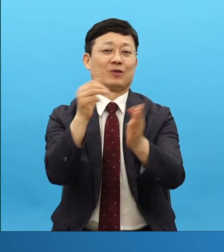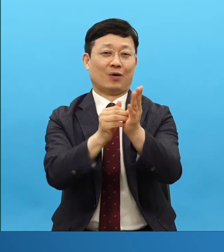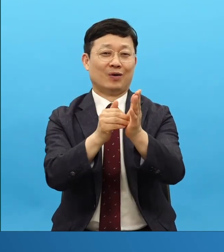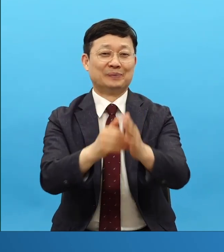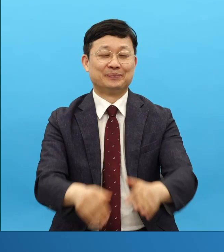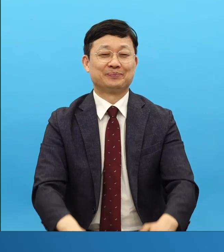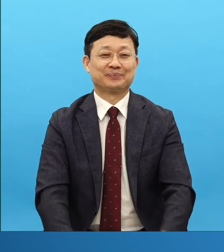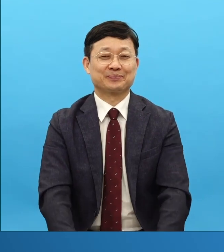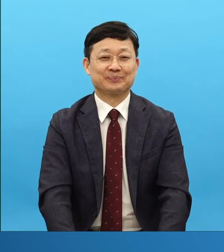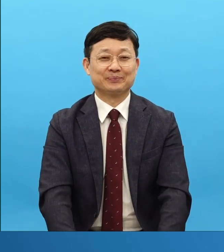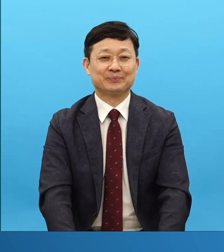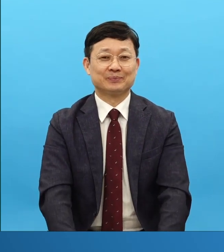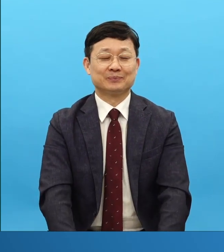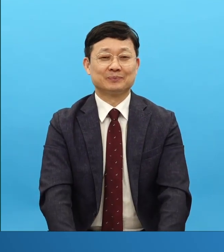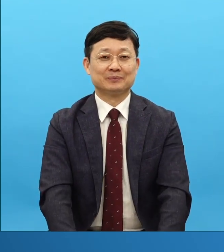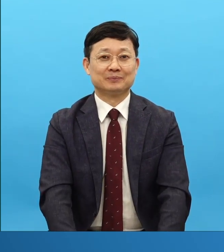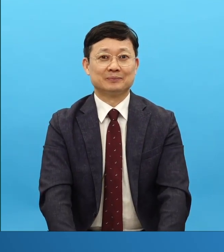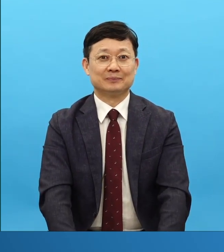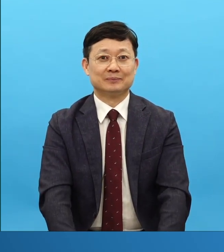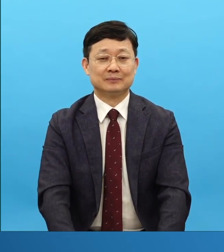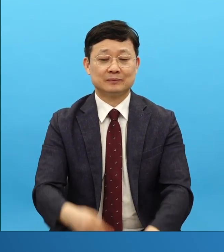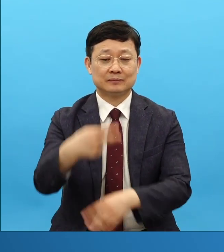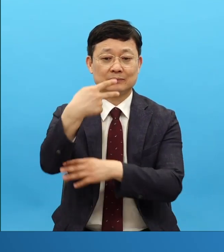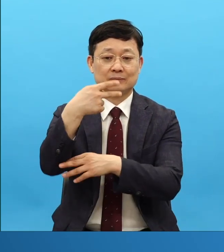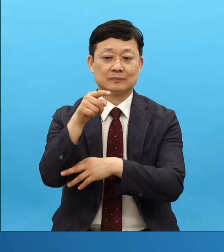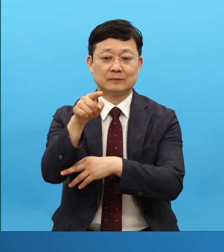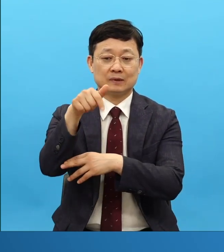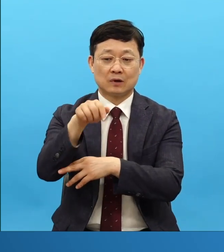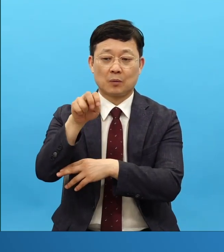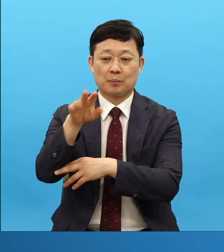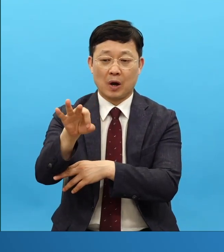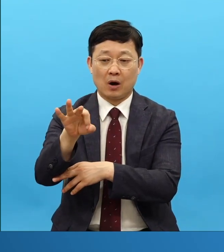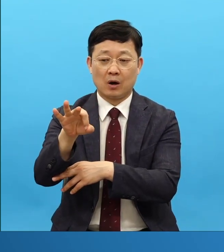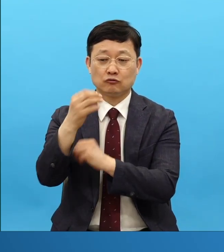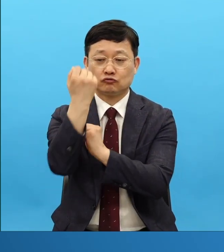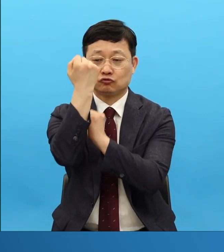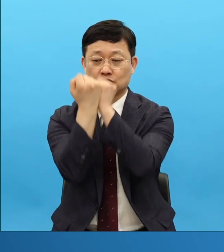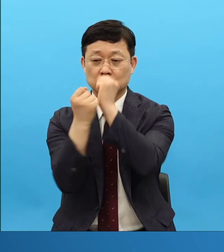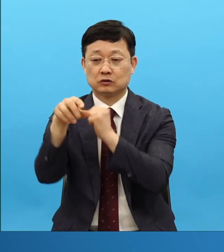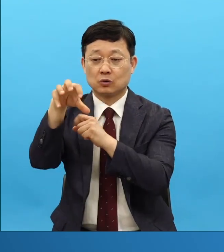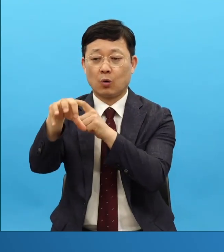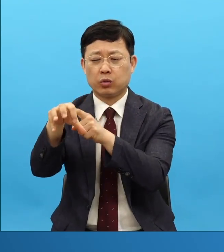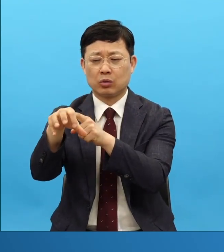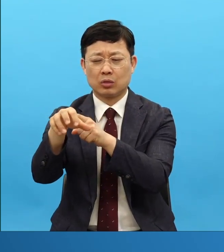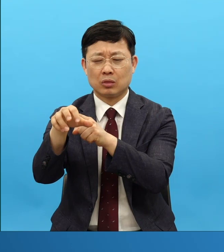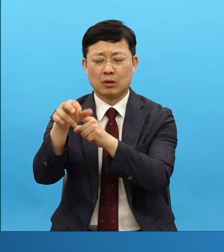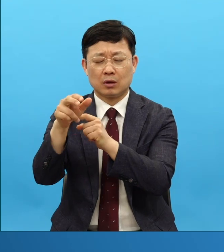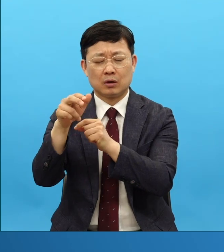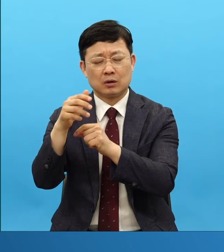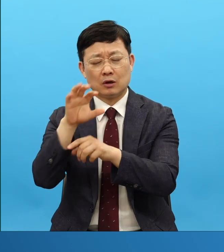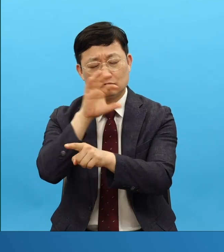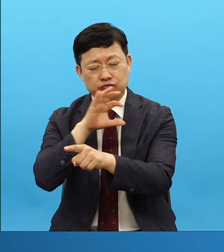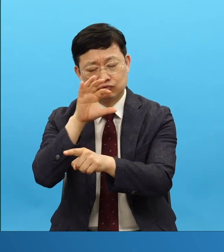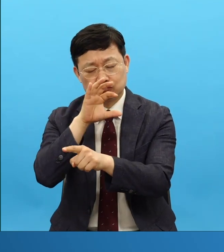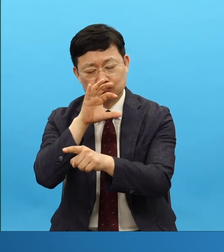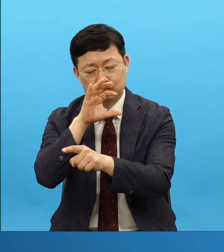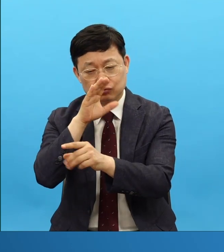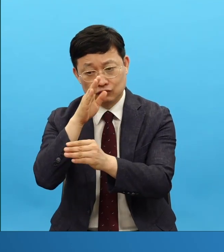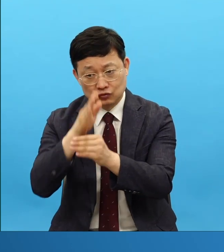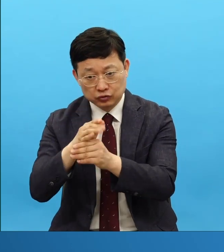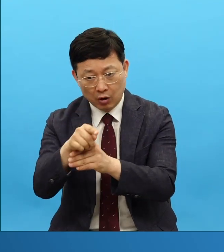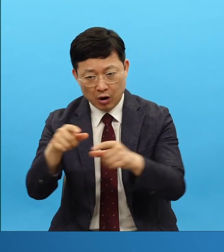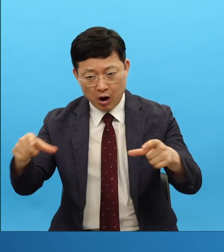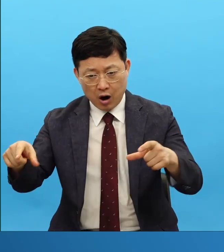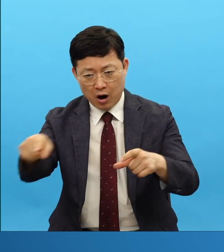to build. 덕평 수련장에 우리가 왔다 갔다 했는데 그 수련장 가장 좋은 RTC를 하나님